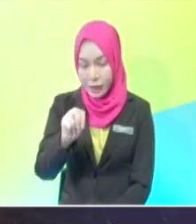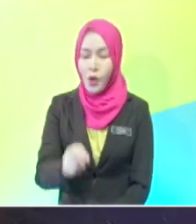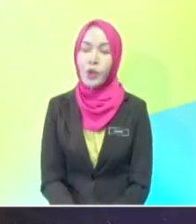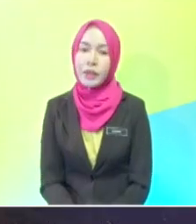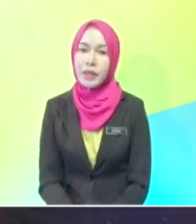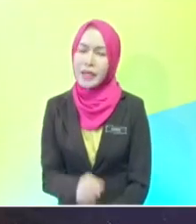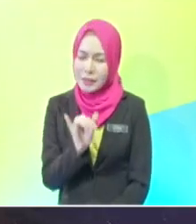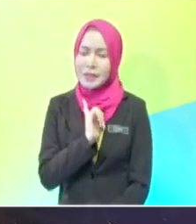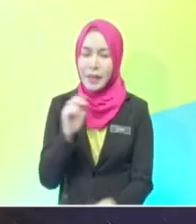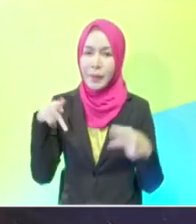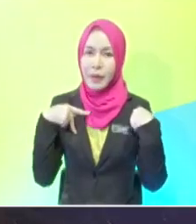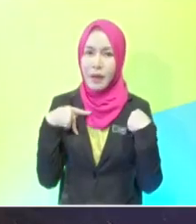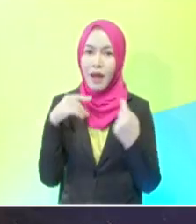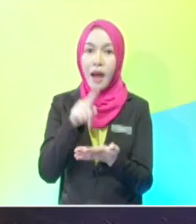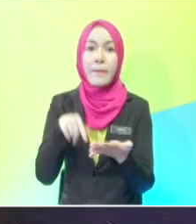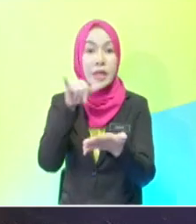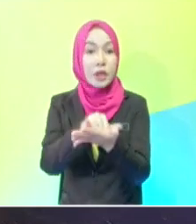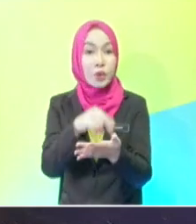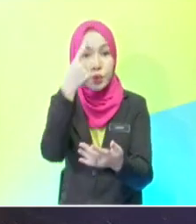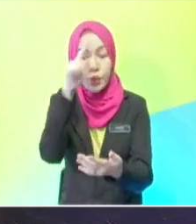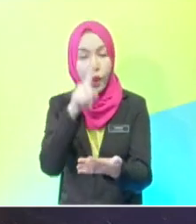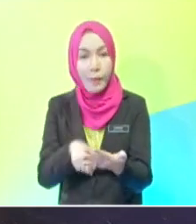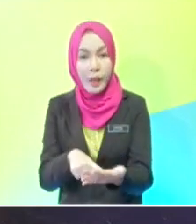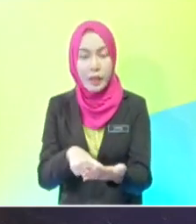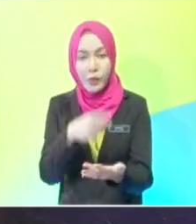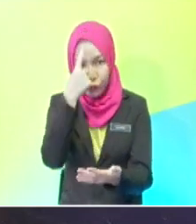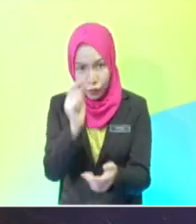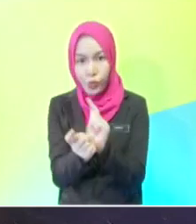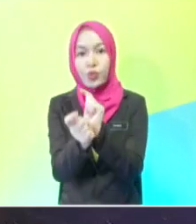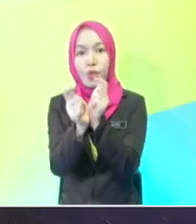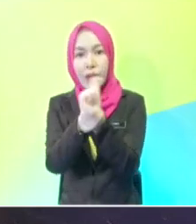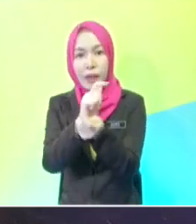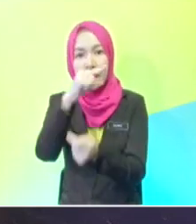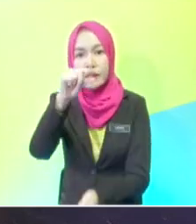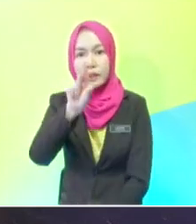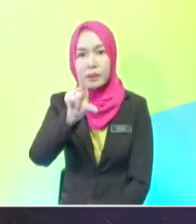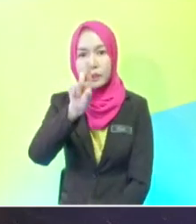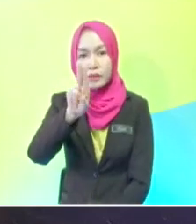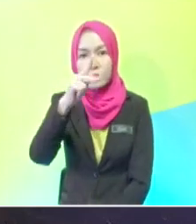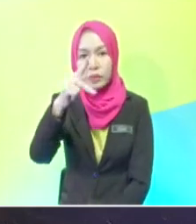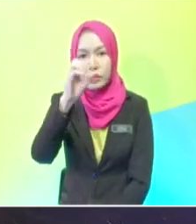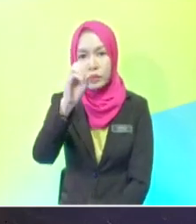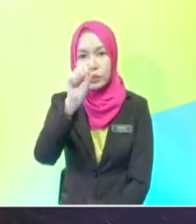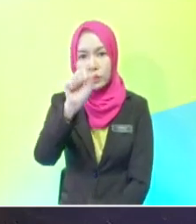fungsinya adalah untuk menukarkan glukosa kepada gula simpan oke